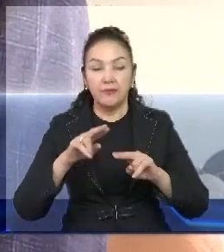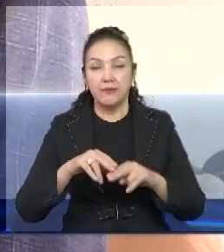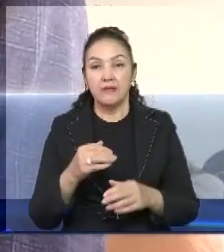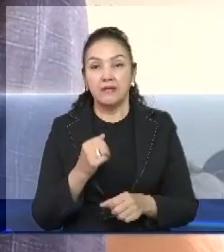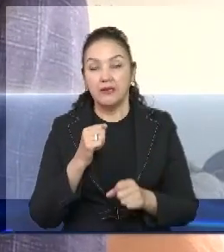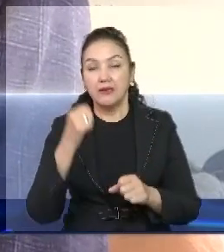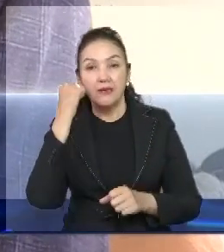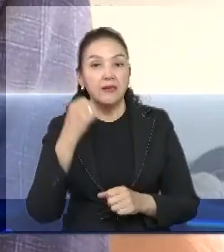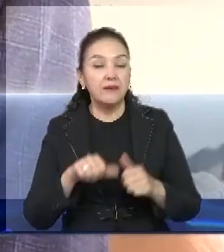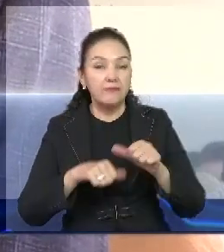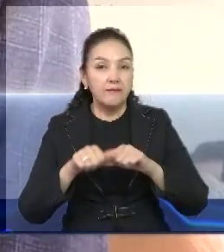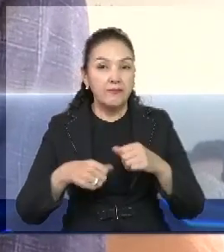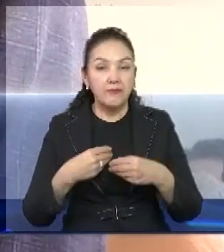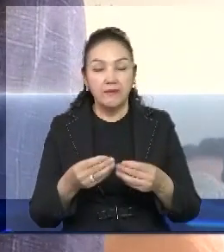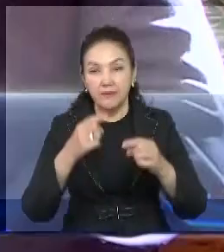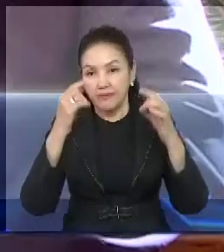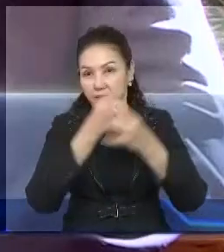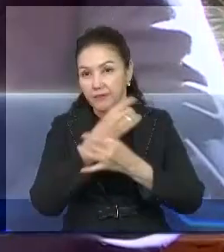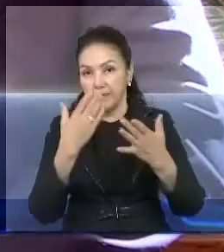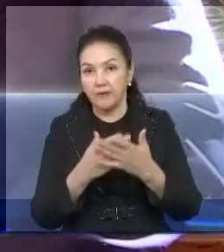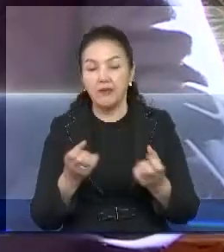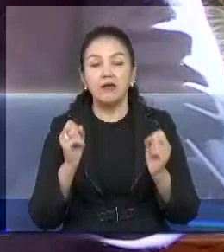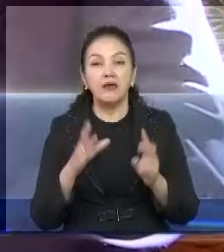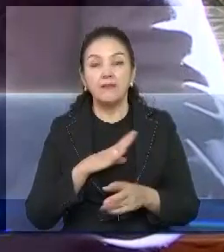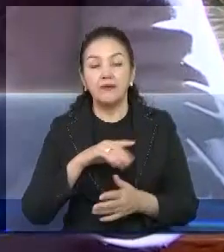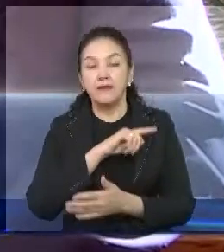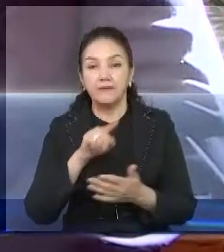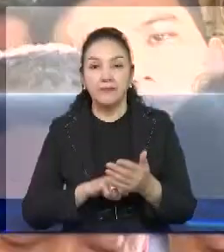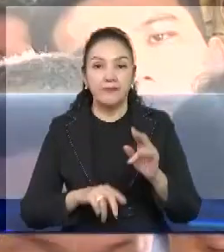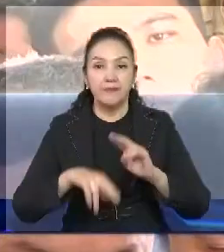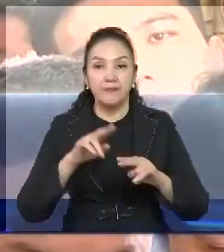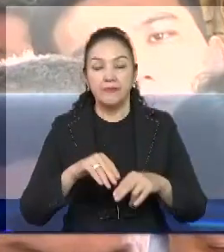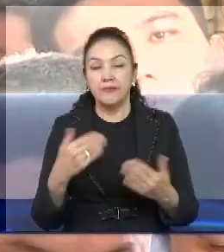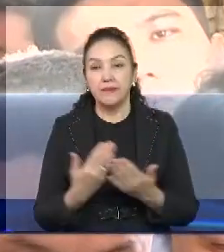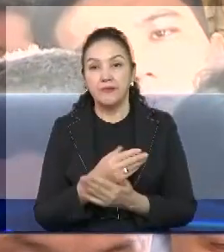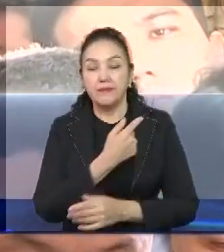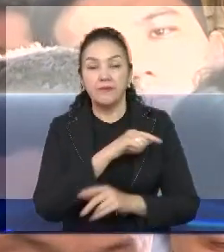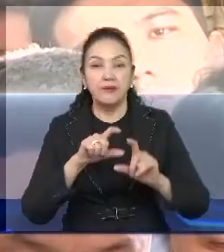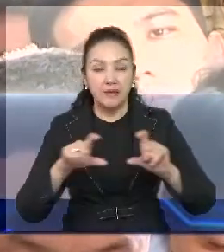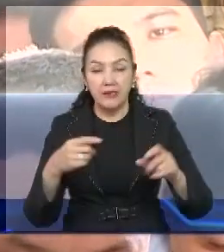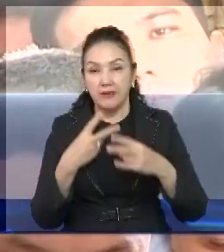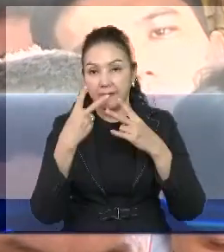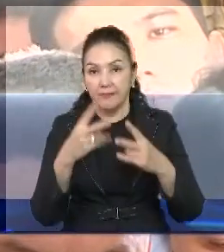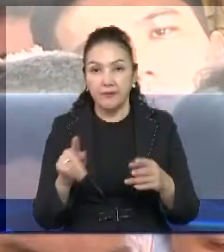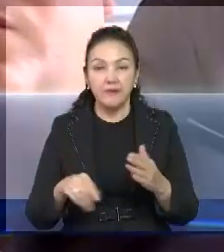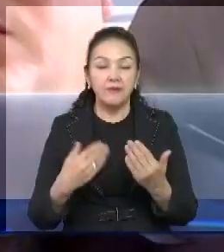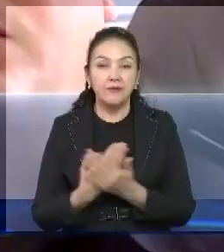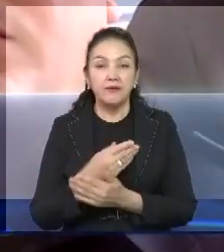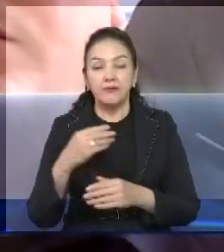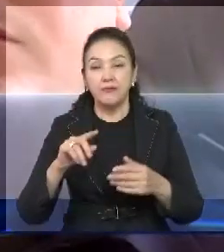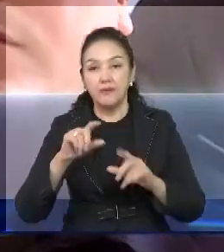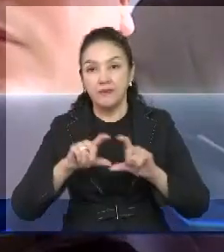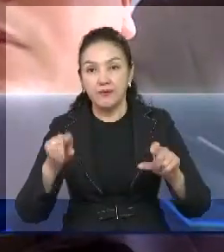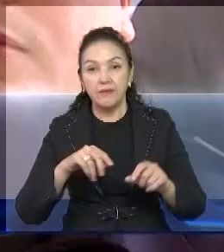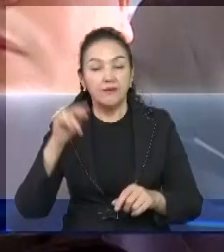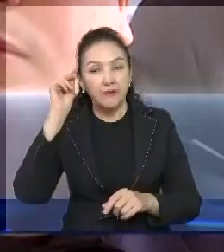здании оборудовать детский сад или объект культуры как было отмечено вопрос строительства новой поликлиники будет рассмотрено что касается новой школы то в